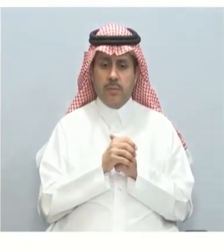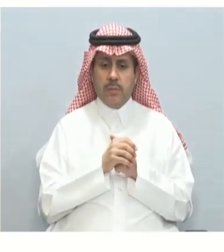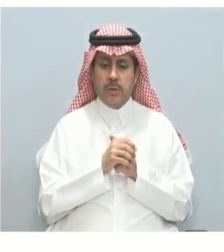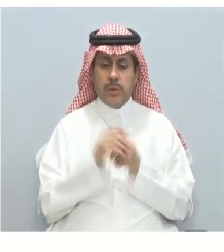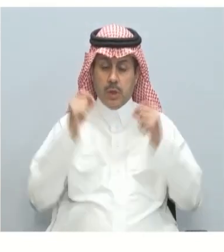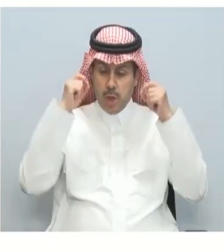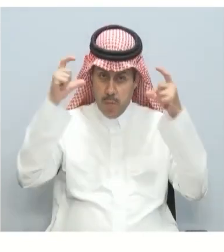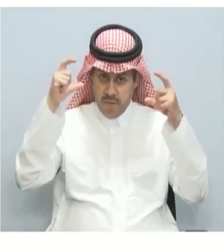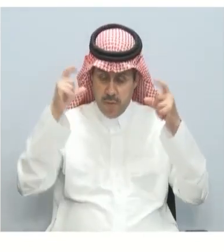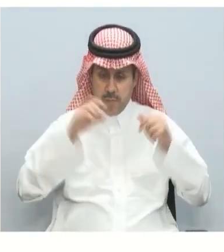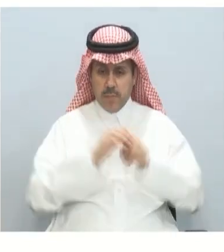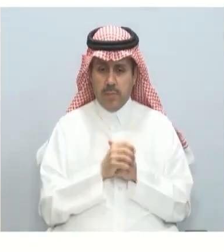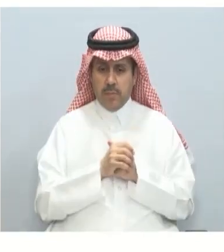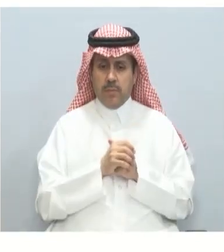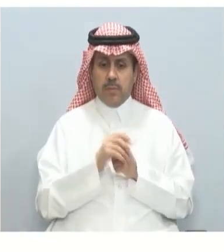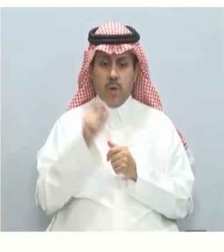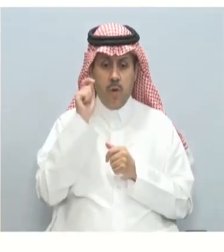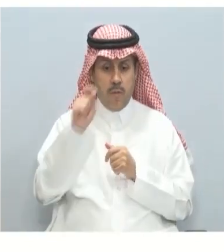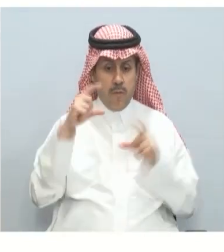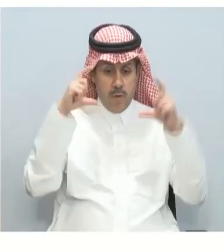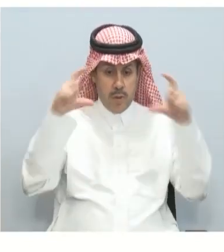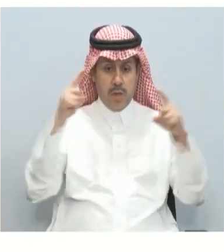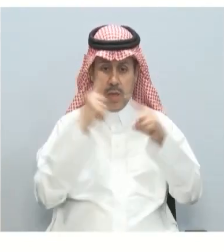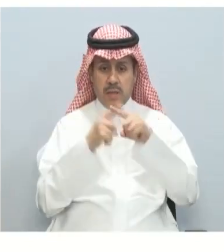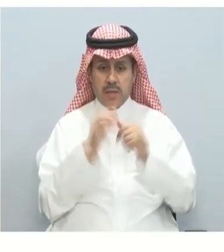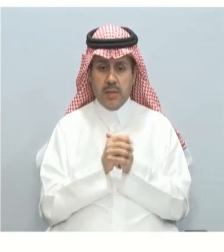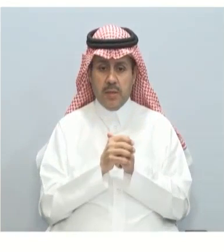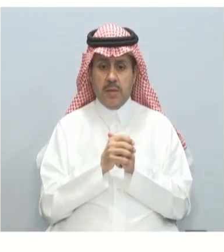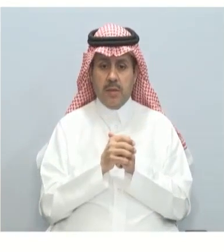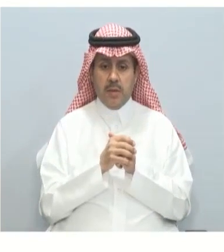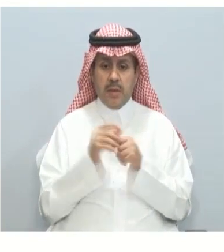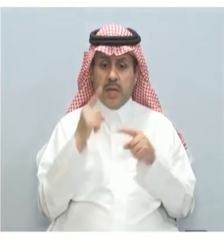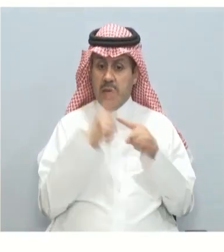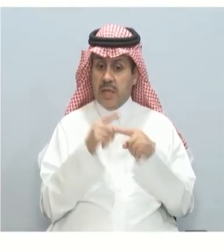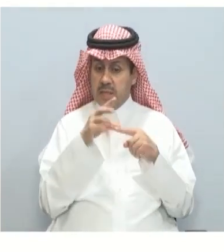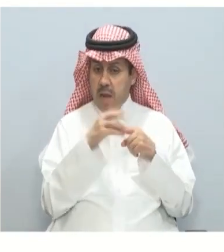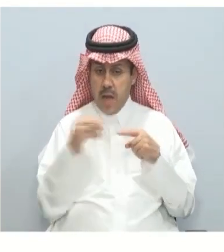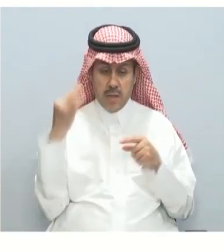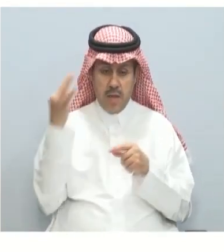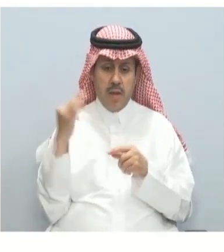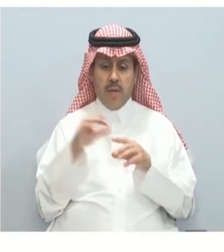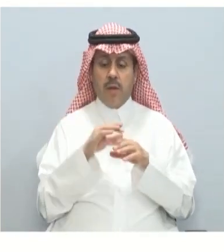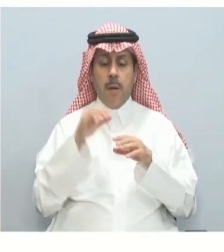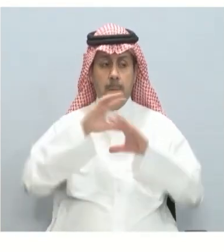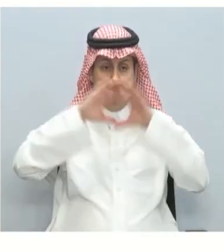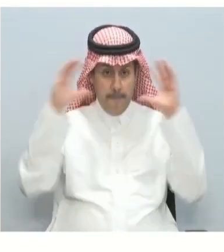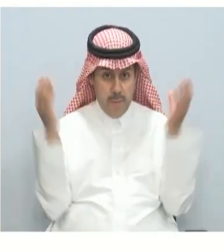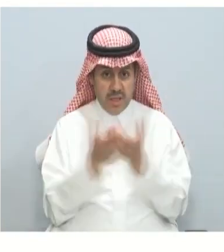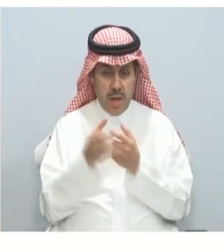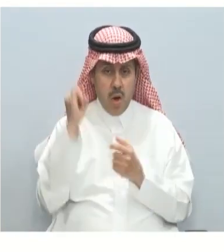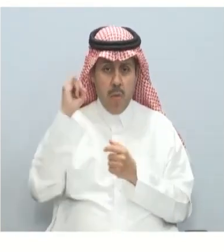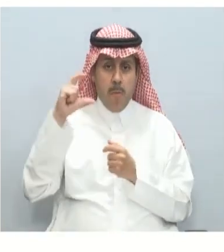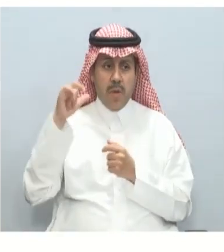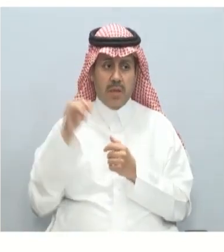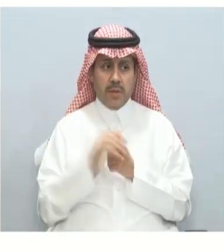هنا نتحقق افف اكس تساوي جذر اكس ناقص 3 نريد المجال والمدى المجال